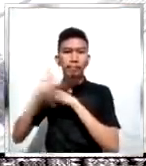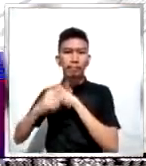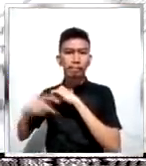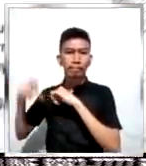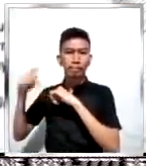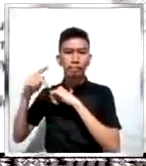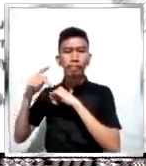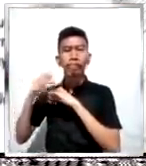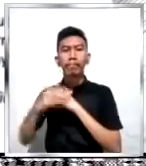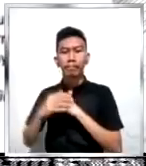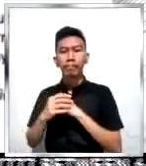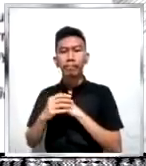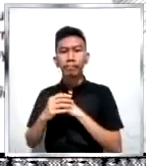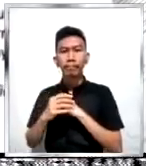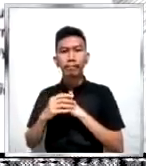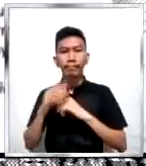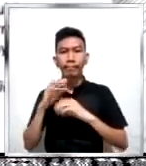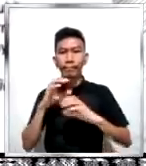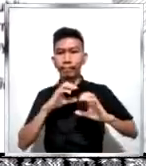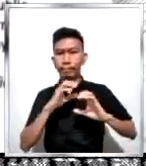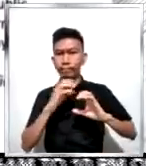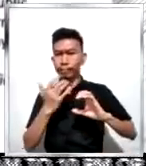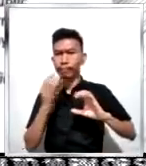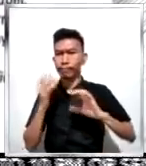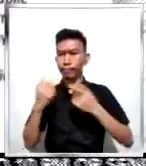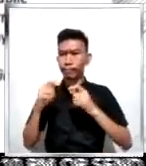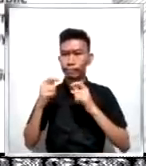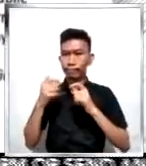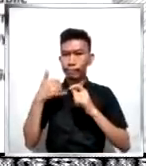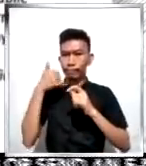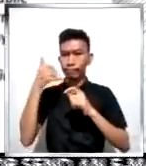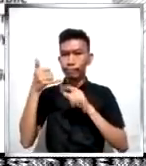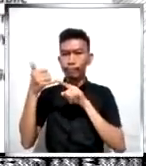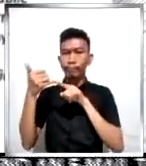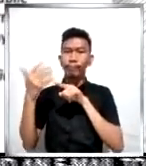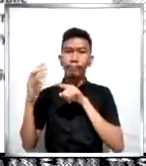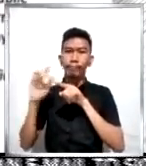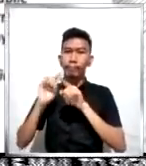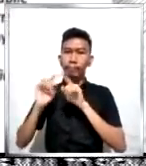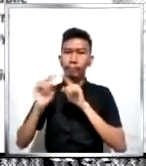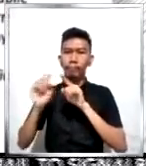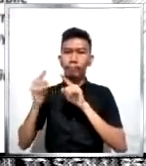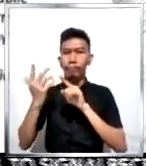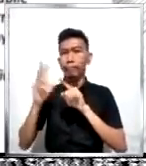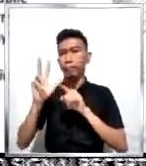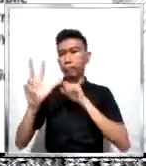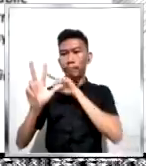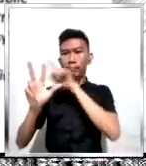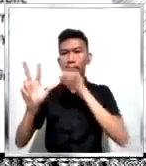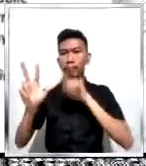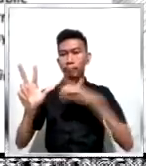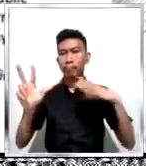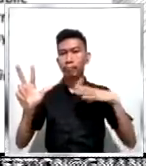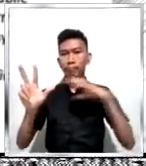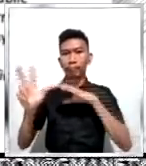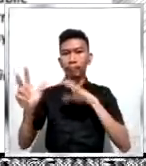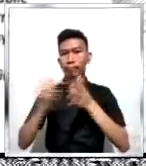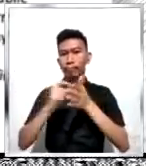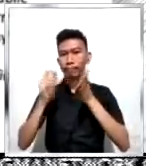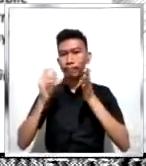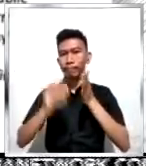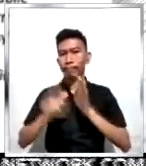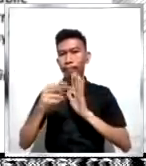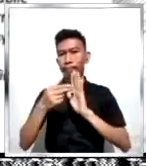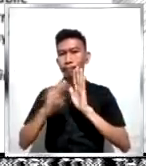na kunin ang panig ng tatlong kongresistang nag-akda ng panukalang batas pero hindi sila sumagot sa amin. Isa sa mga may akda